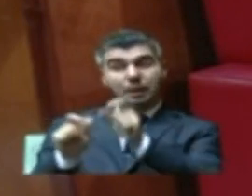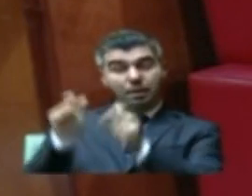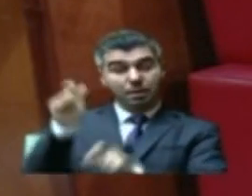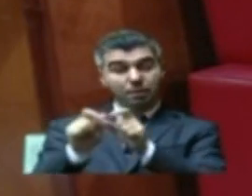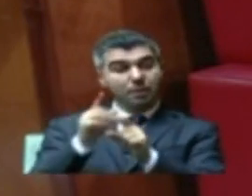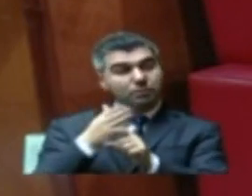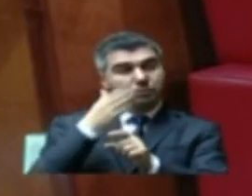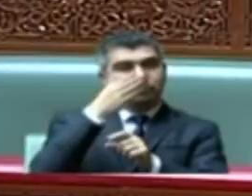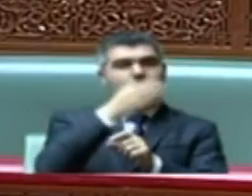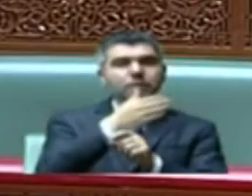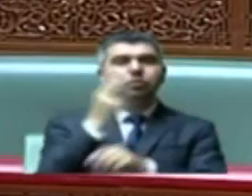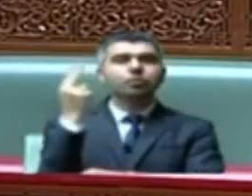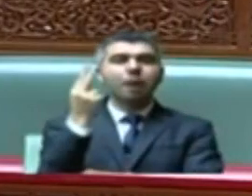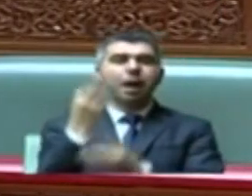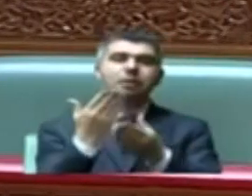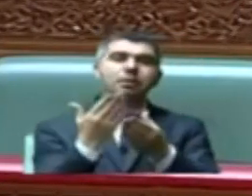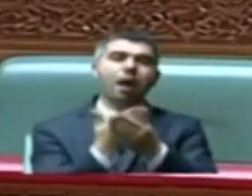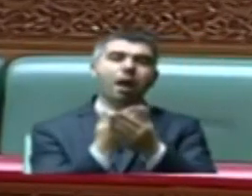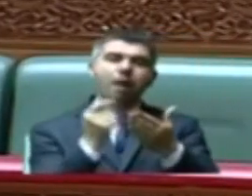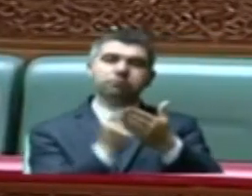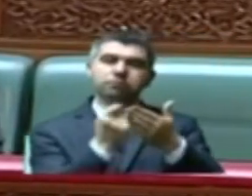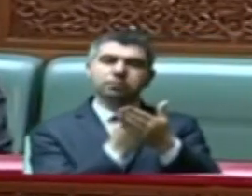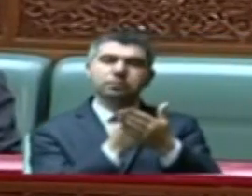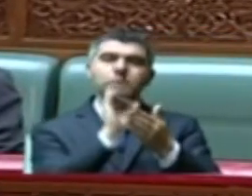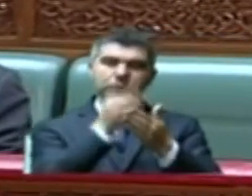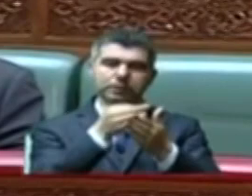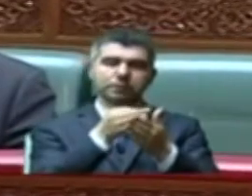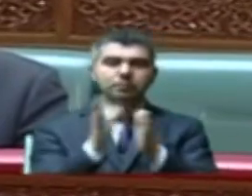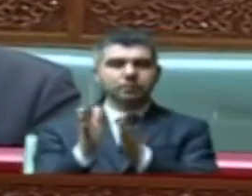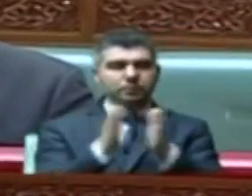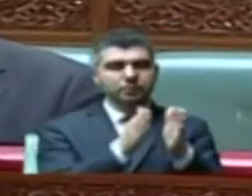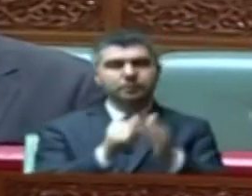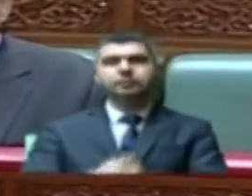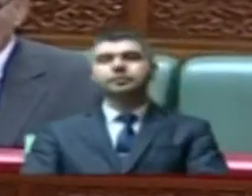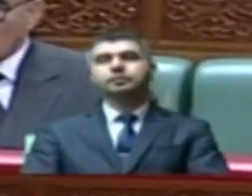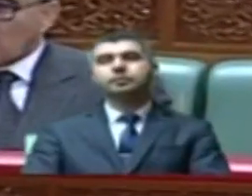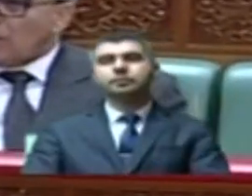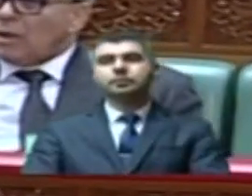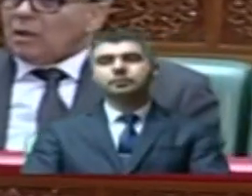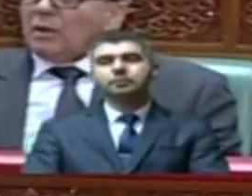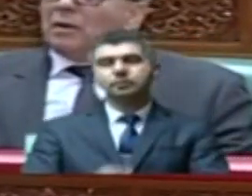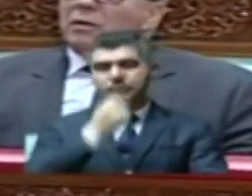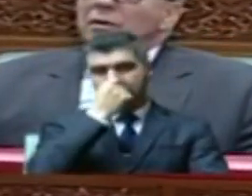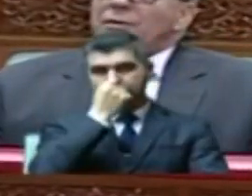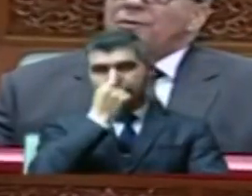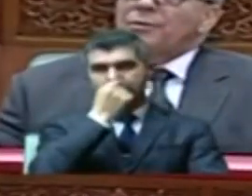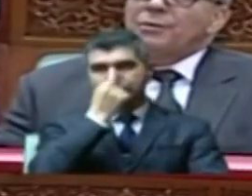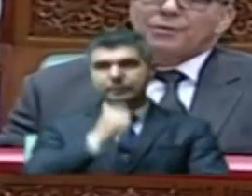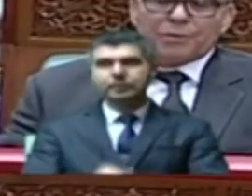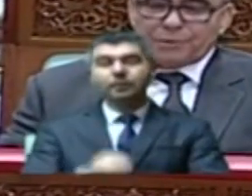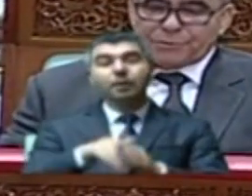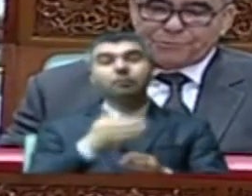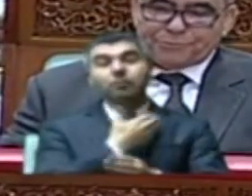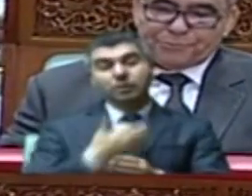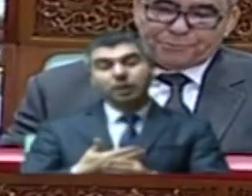أن يتوجهوا مباشرة إلى إيداع ملفاتهم في هذا الشأن. وشكرا. شكرا سيد كاتب الدولة. لكم الكلمة السيد أحد السادة المستشارين من